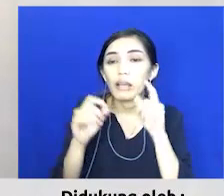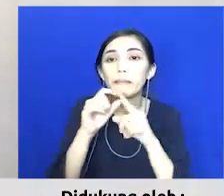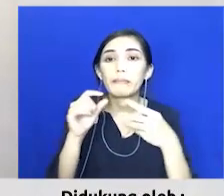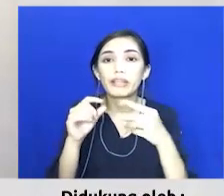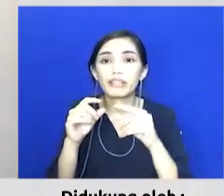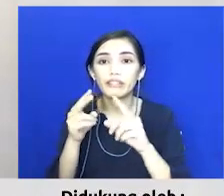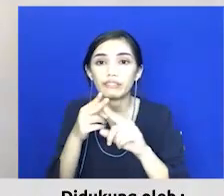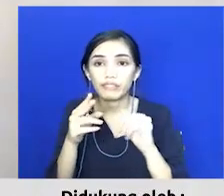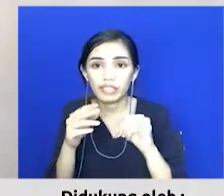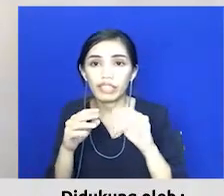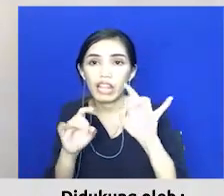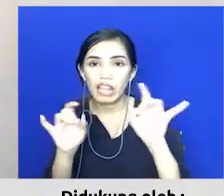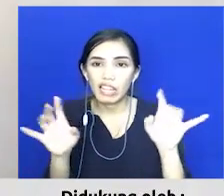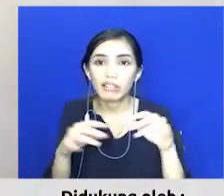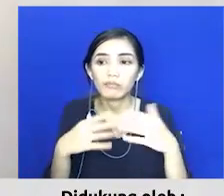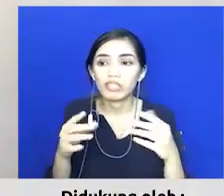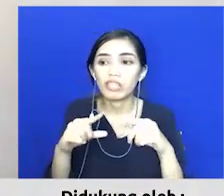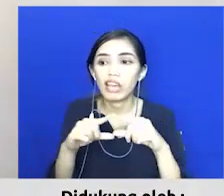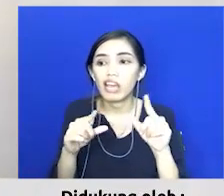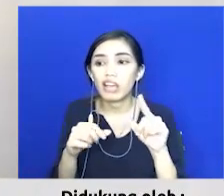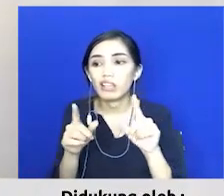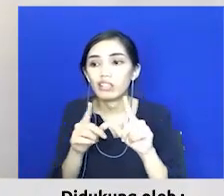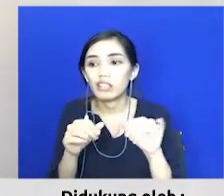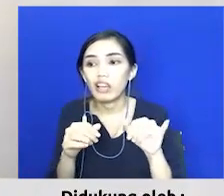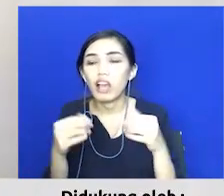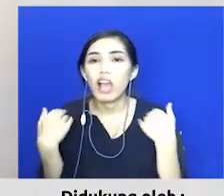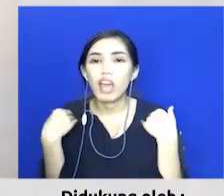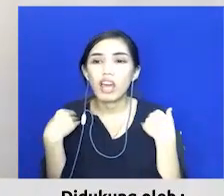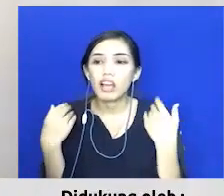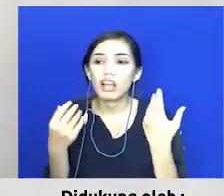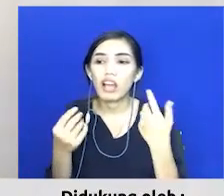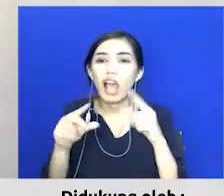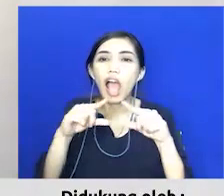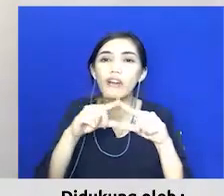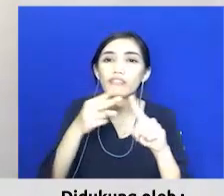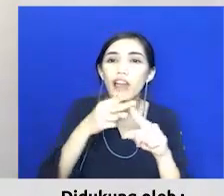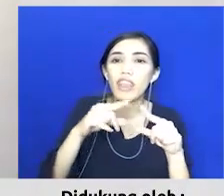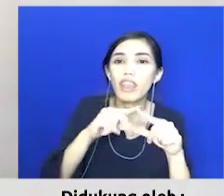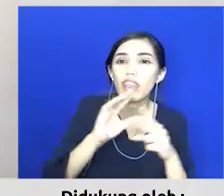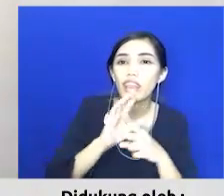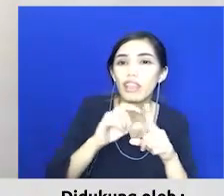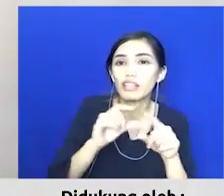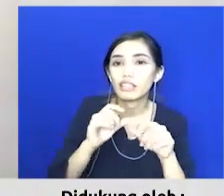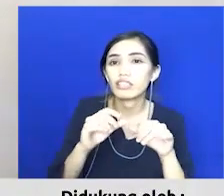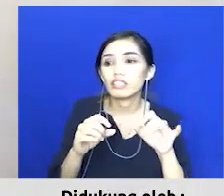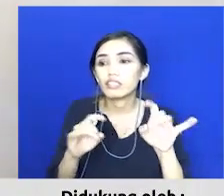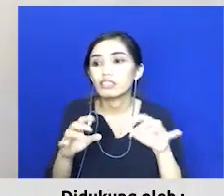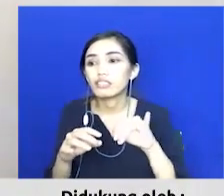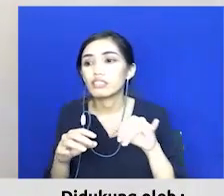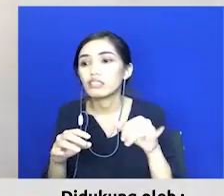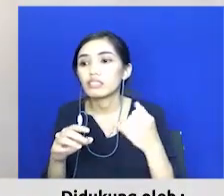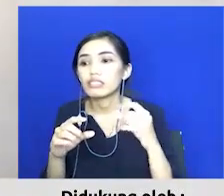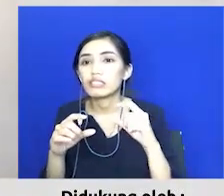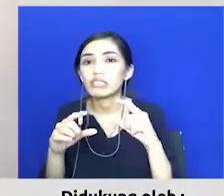saja Jaya Kusuma mungkin agak sedikit seniornya, tentu saja ya Pak, kayak Bung Hatta, Bung Karno gitu, tapi ini kan